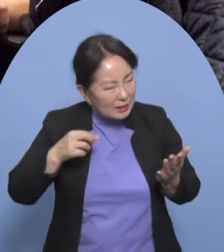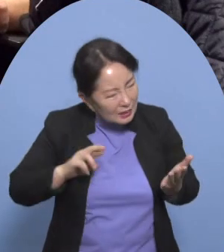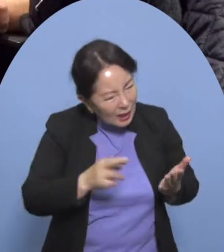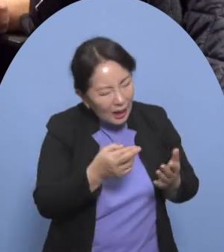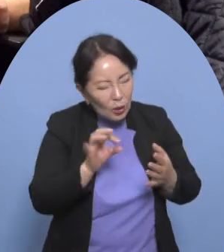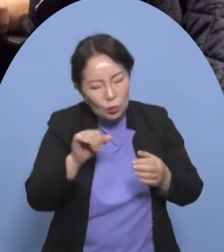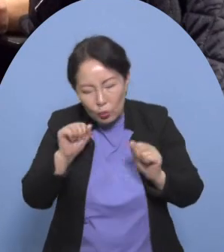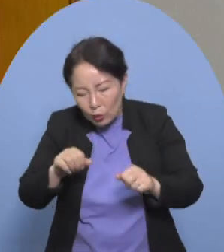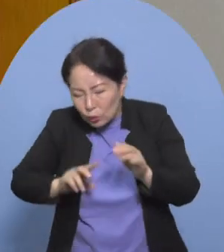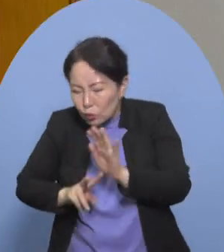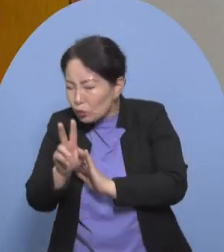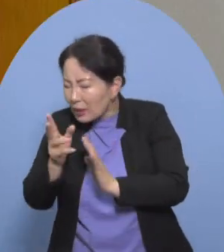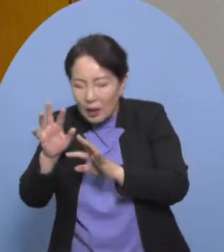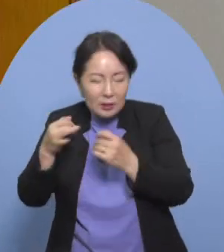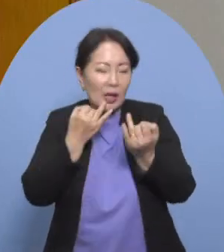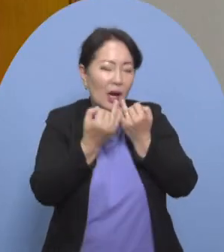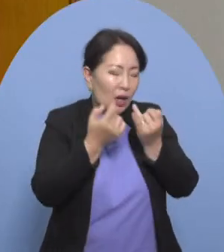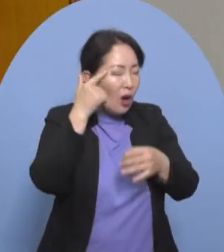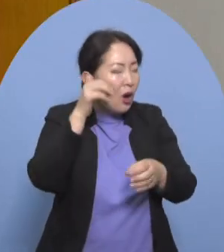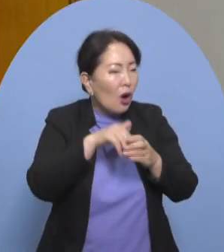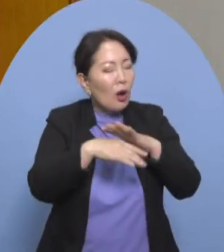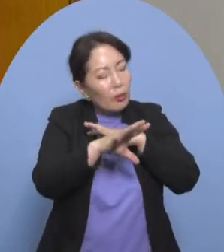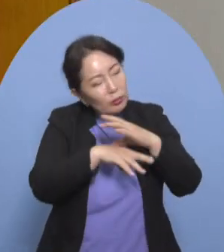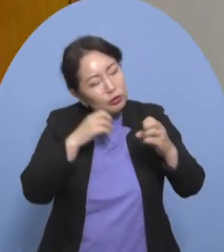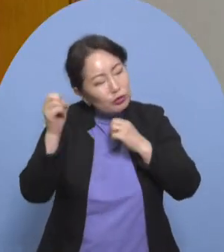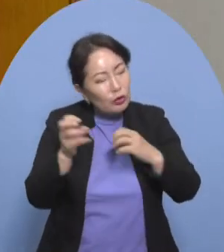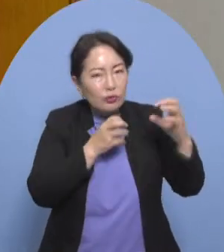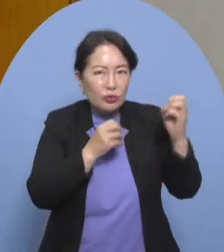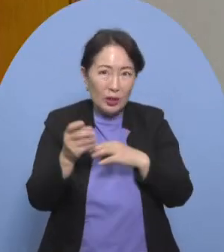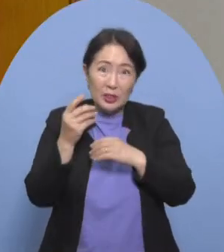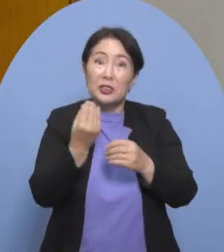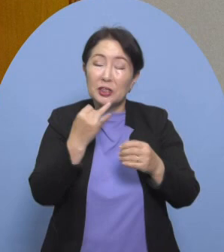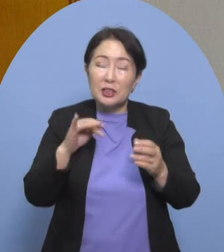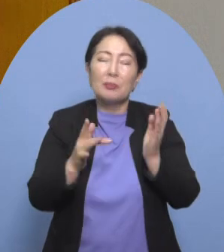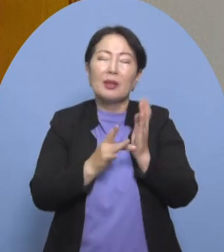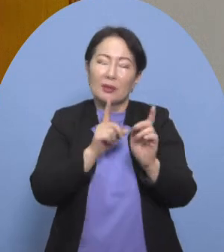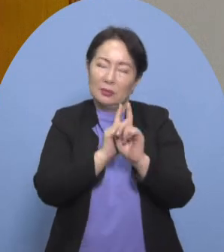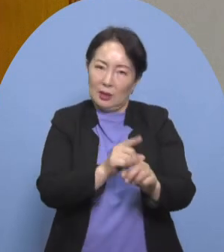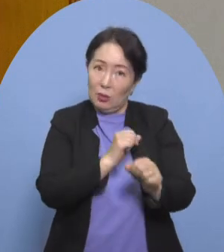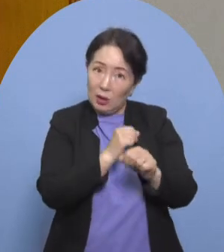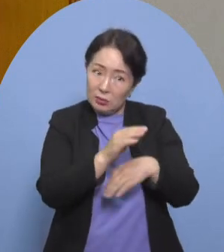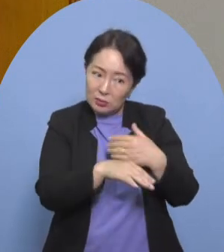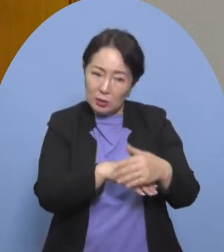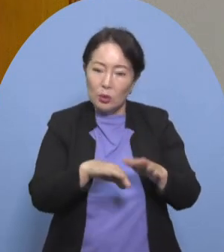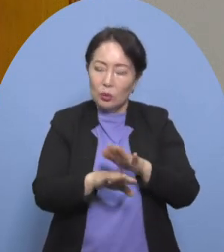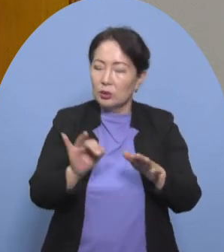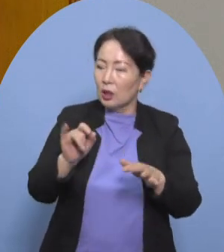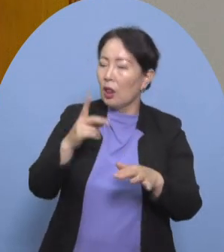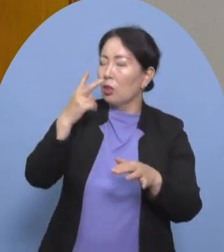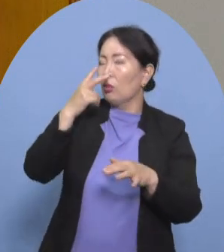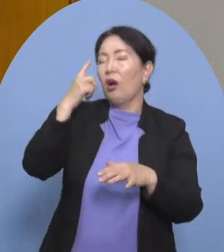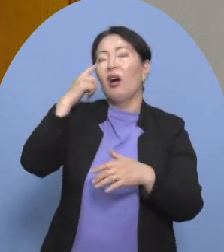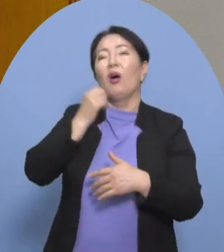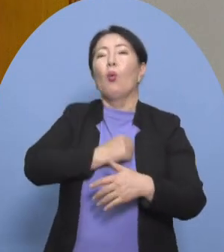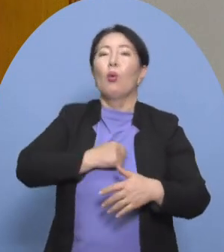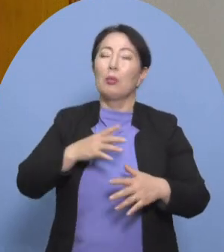яагаад энэ юунаас болж үүсв гэд ярилцах ойлгох ойлгуулах гэдэг ийм техникээр харилцвал хүүхд илүү ингэж одоо уур